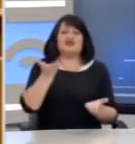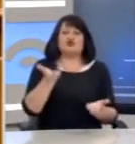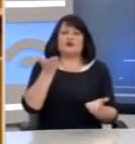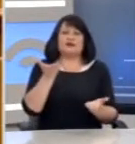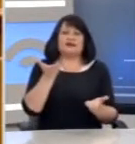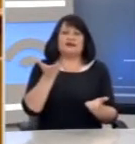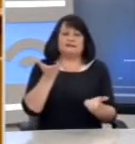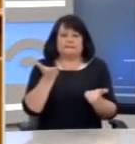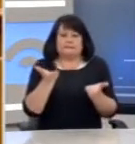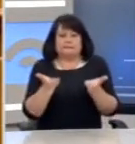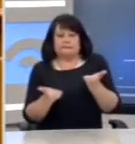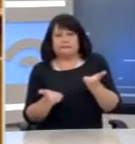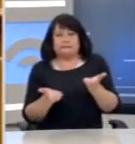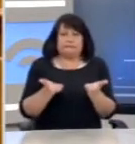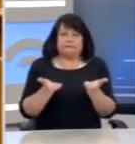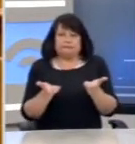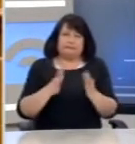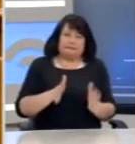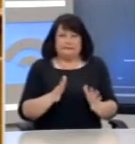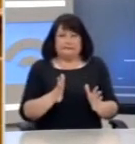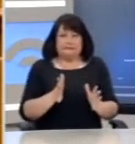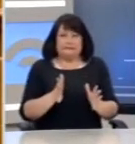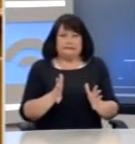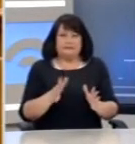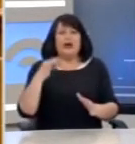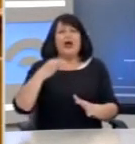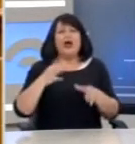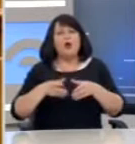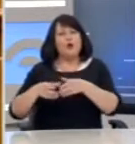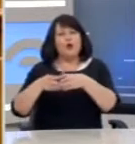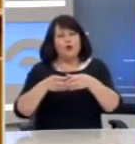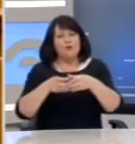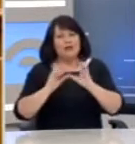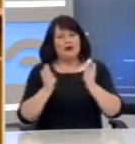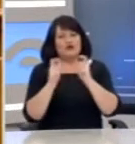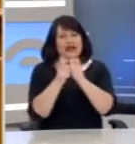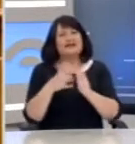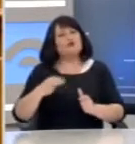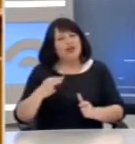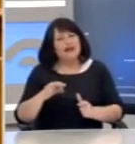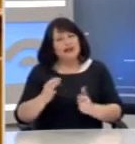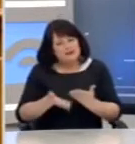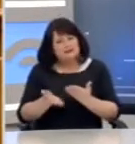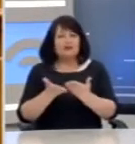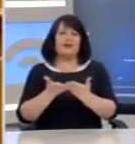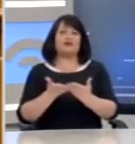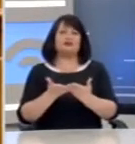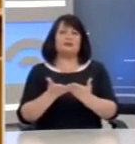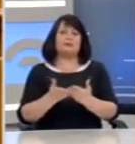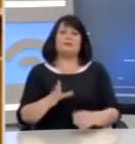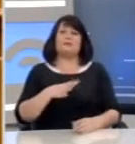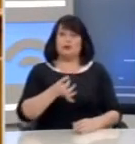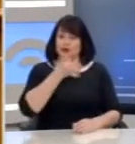την ενίσχυση των πιο ευάλωτων νοικοκυριών. Θα ήθελα να αναφερθώ